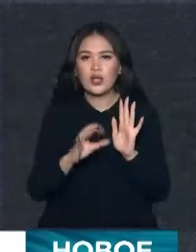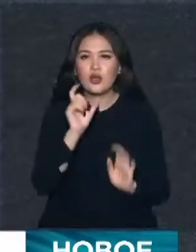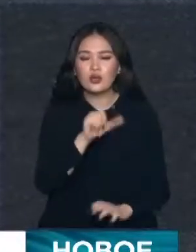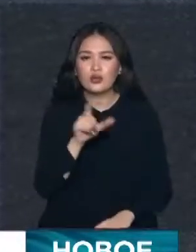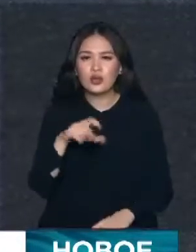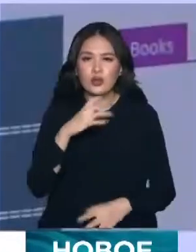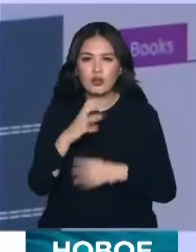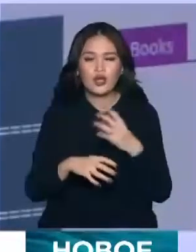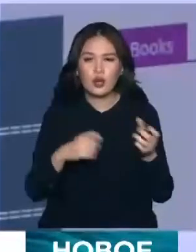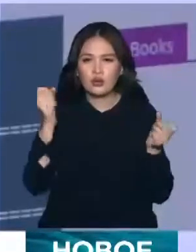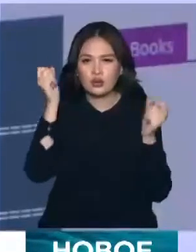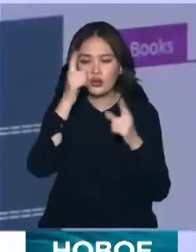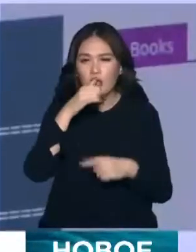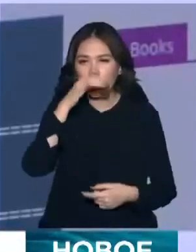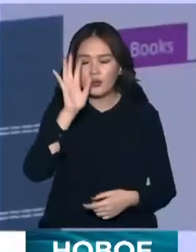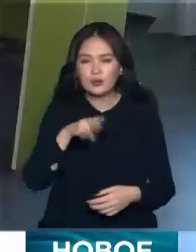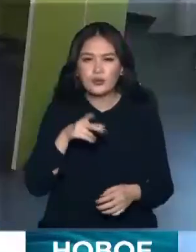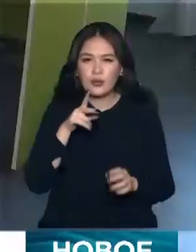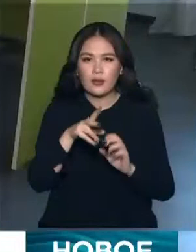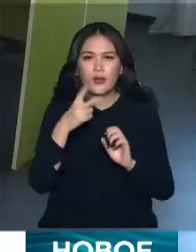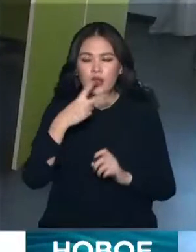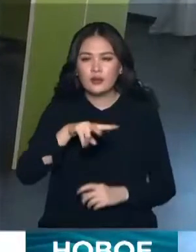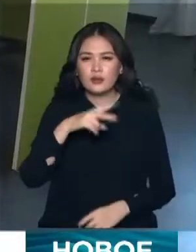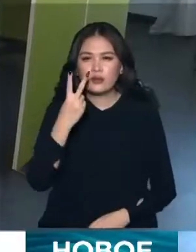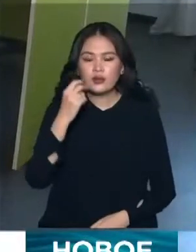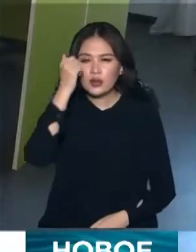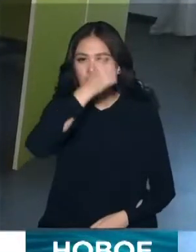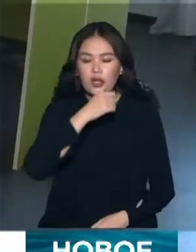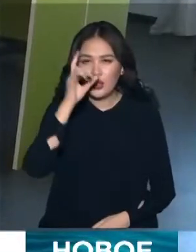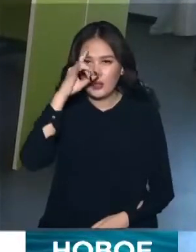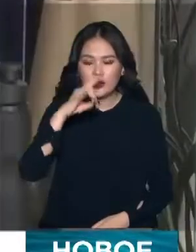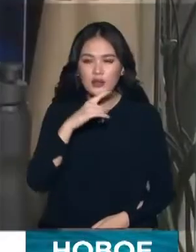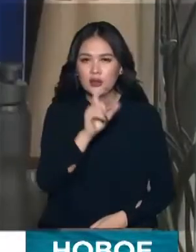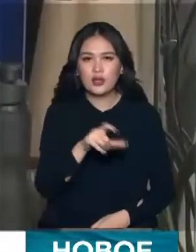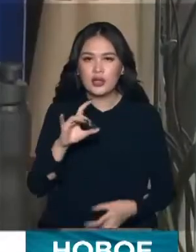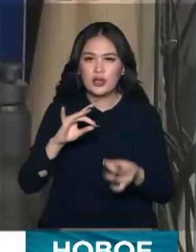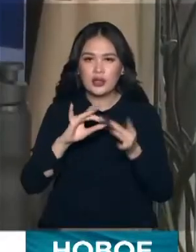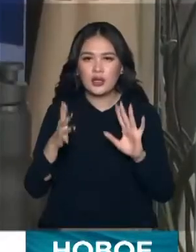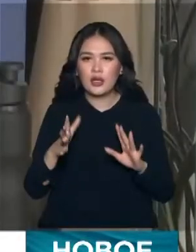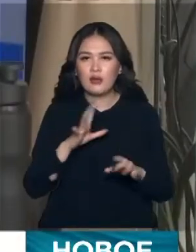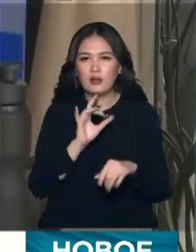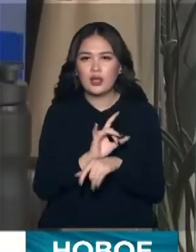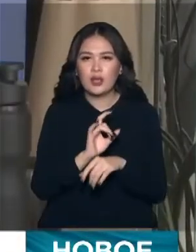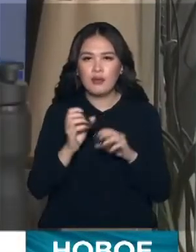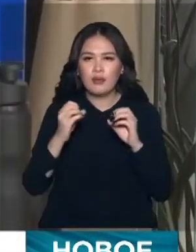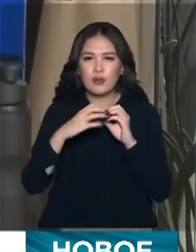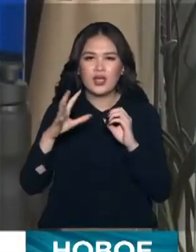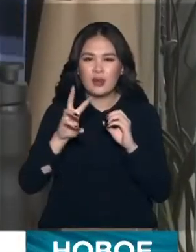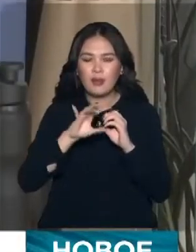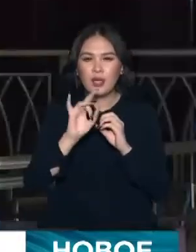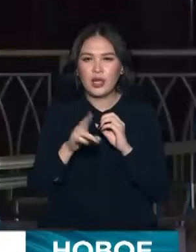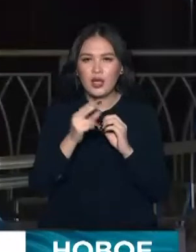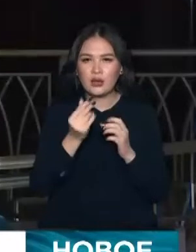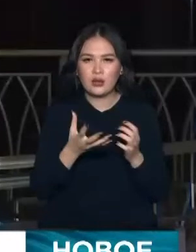не способны распознать фишинг. В 2022 году казахстанцы отдали интернет-мошенникам 15 миллиардов